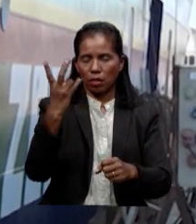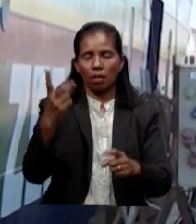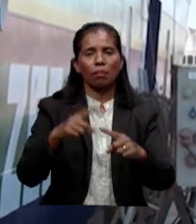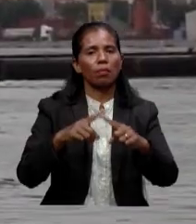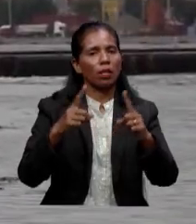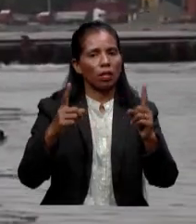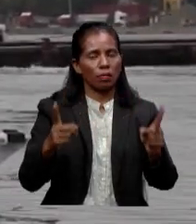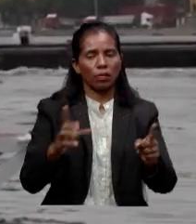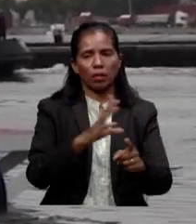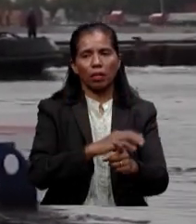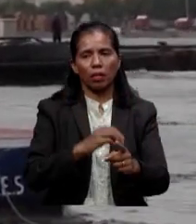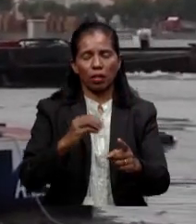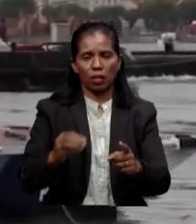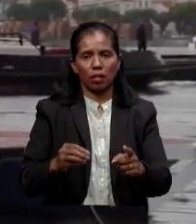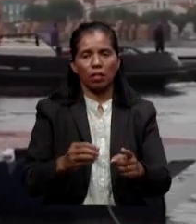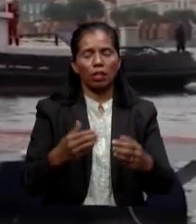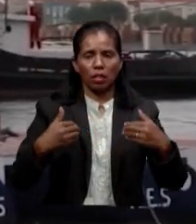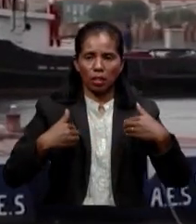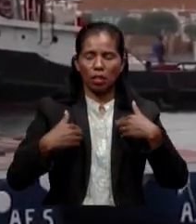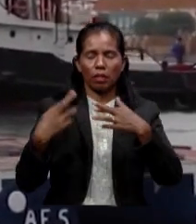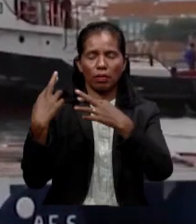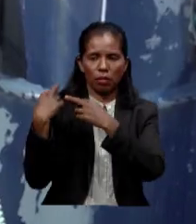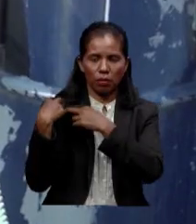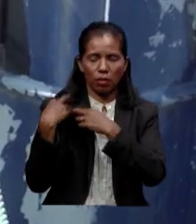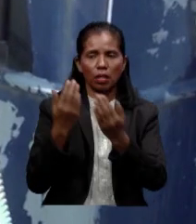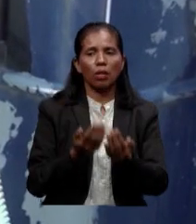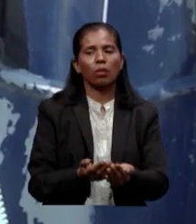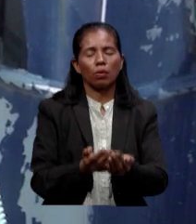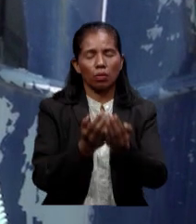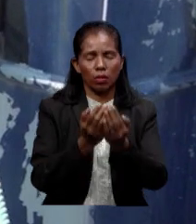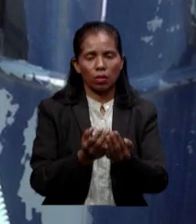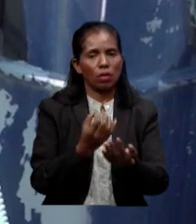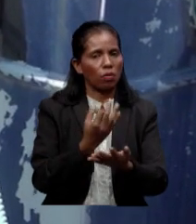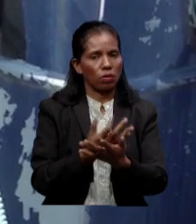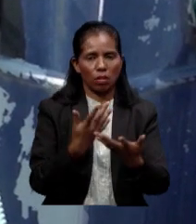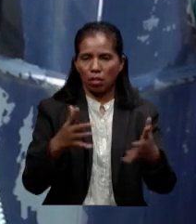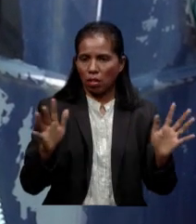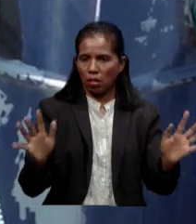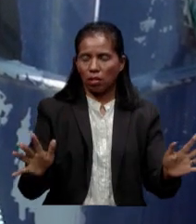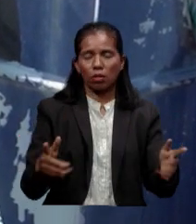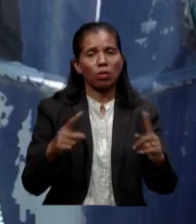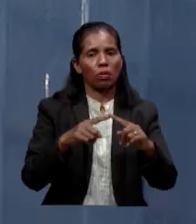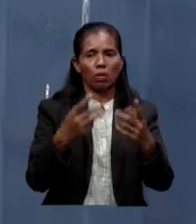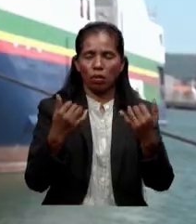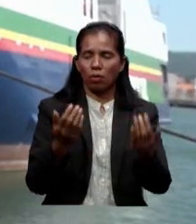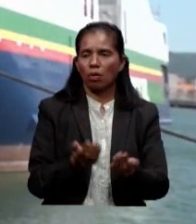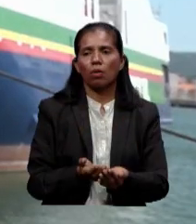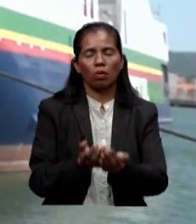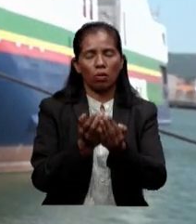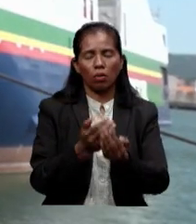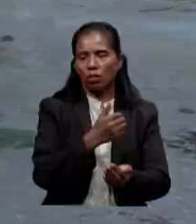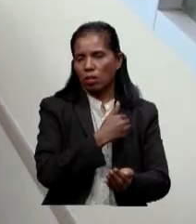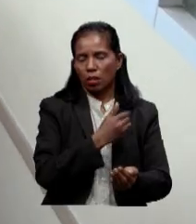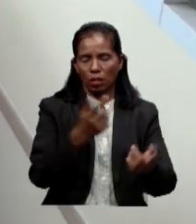empresa Atlantic Eagle nebe responsabiliza ba rohak solok ne bancarrota tiha nune to agora ro refere se